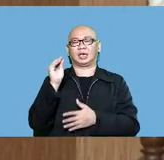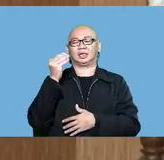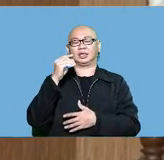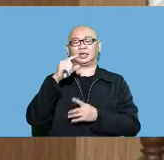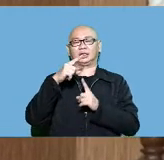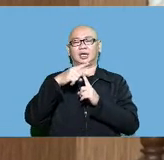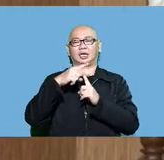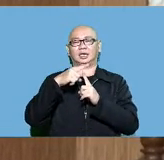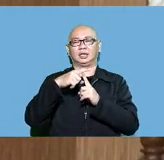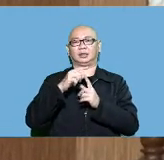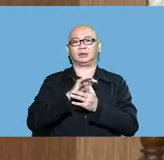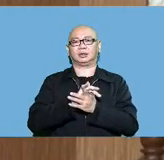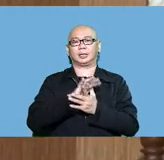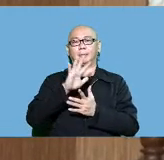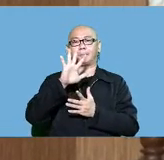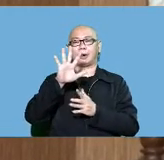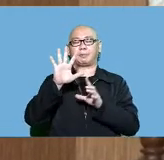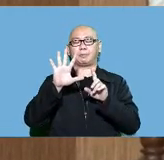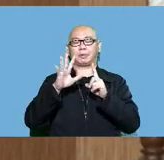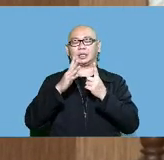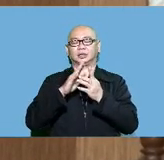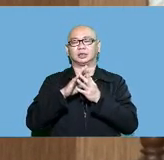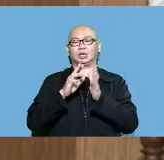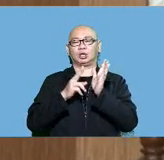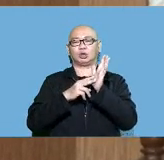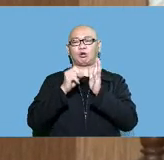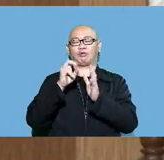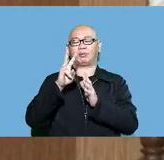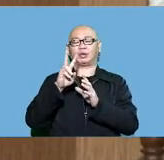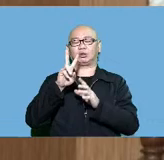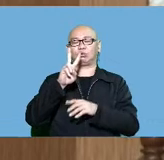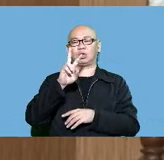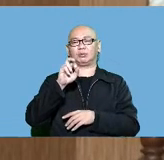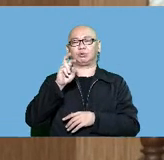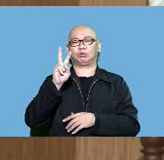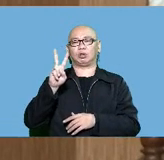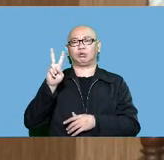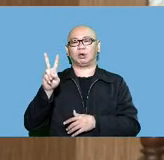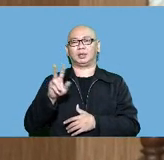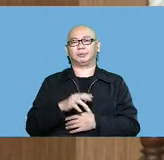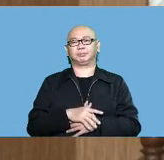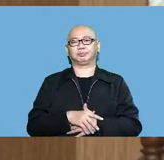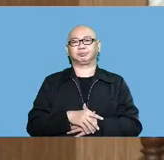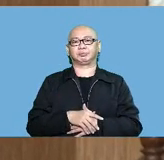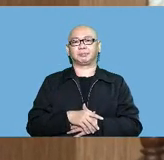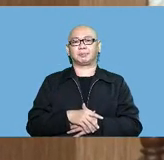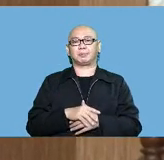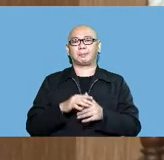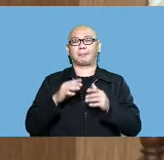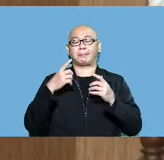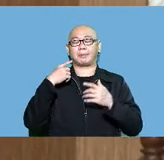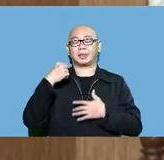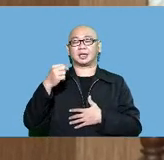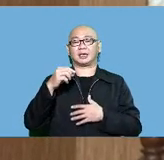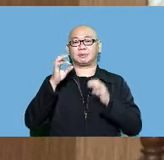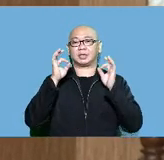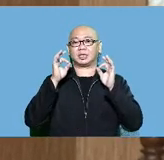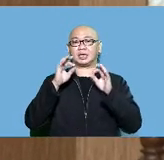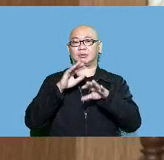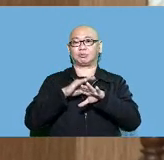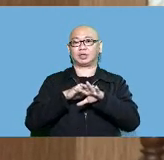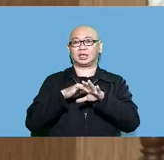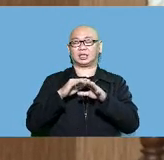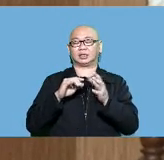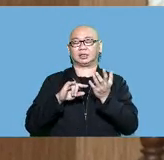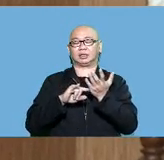pada tanggal 15 November 2022. Menteri Pendidikan, Kebudayaan, Riset